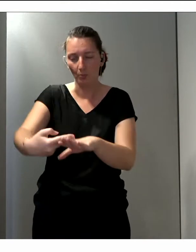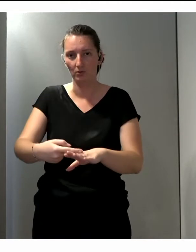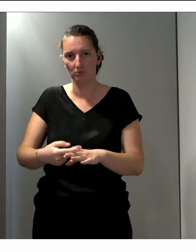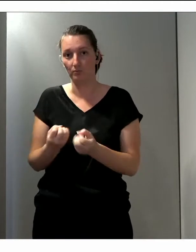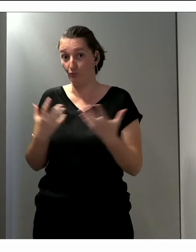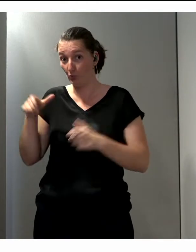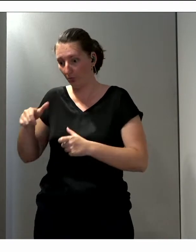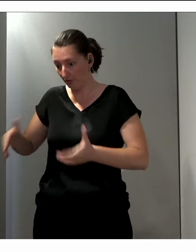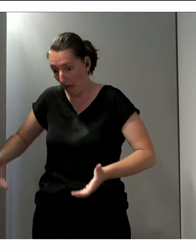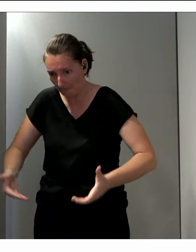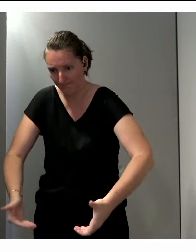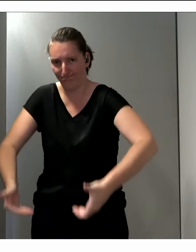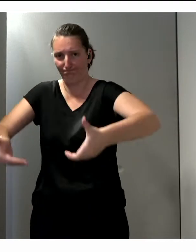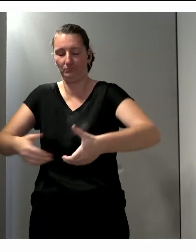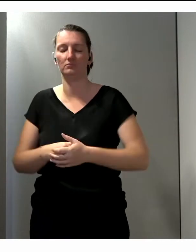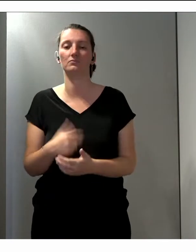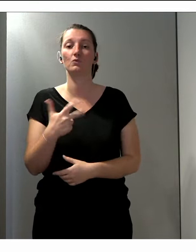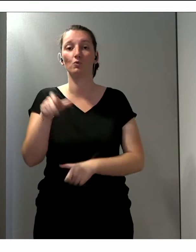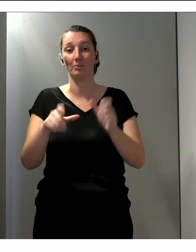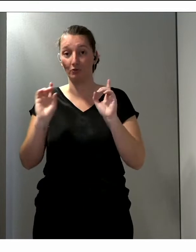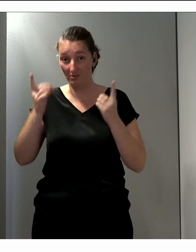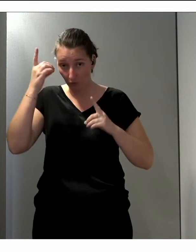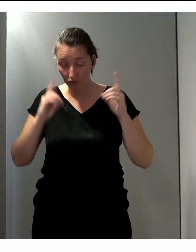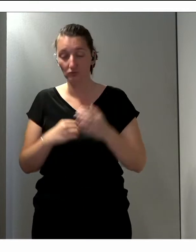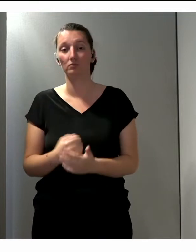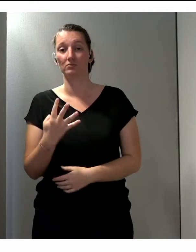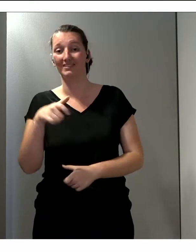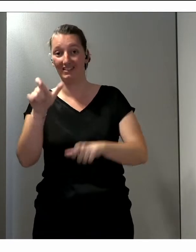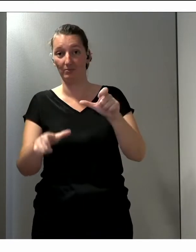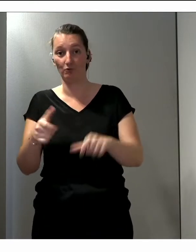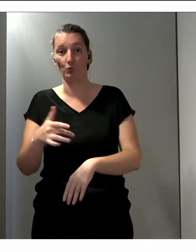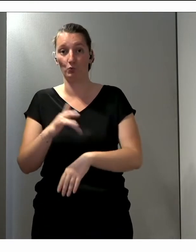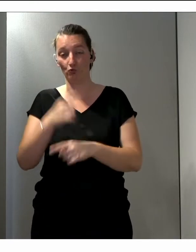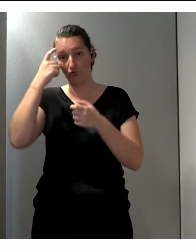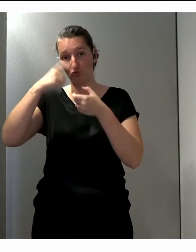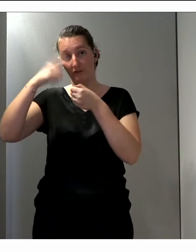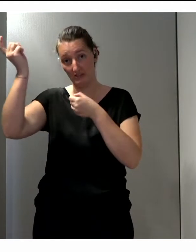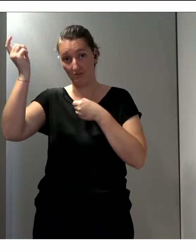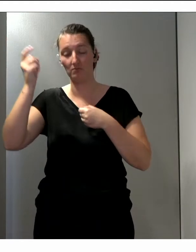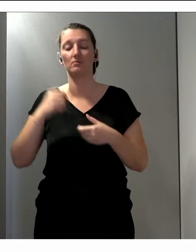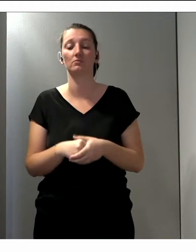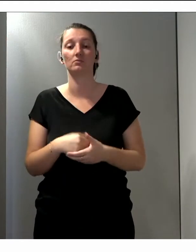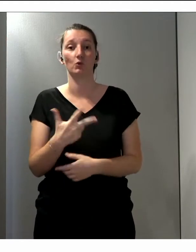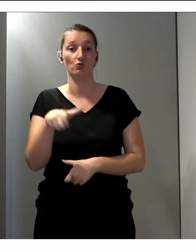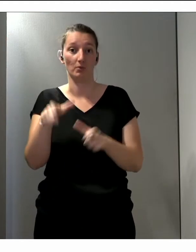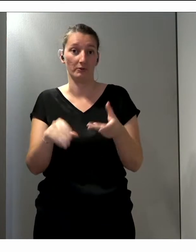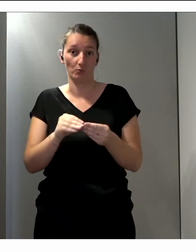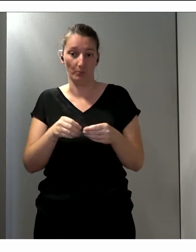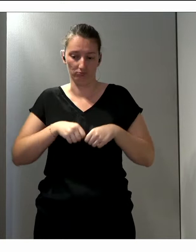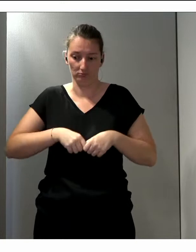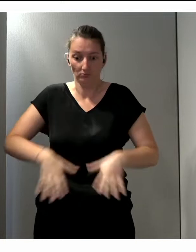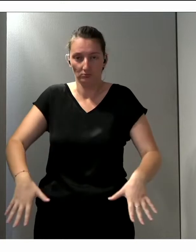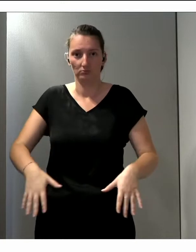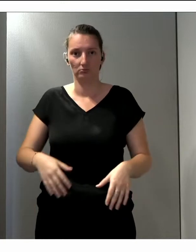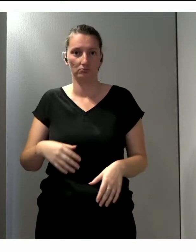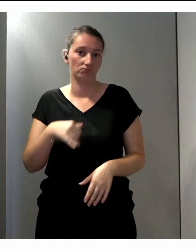terre. 3 personnes souffraient de démence, 4 personnes souffraient de séquelles d'accident vasculaire cérébral, 3 étaient incontinentes,